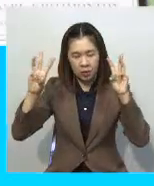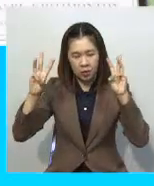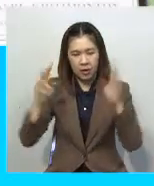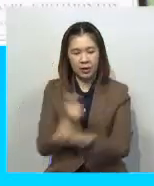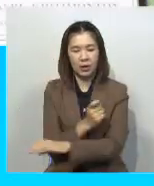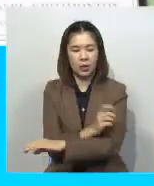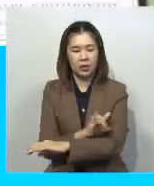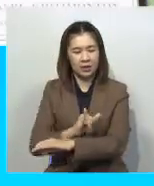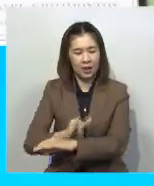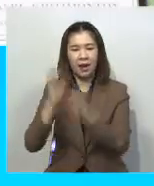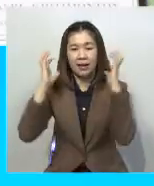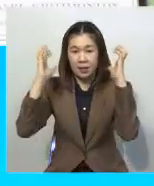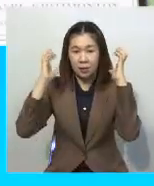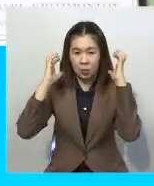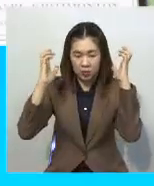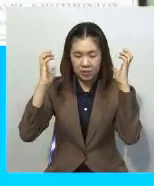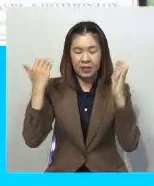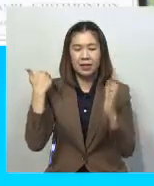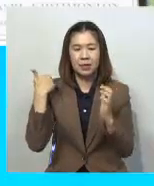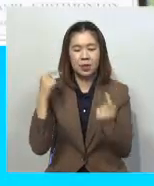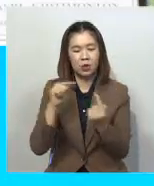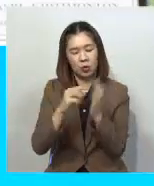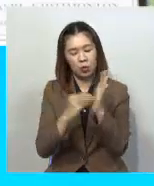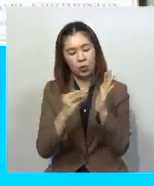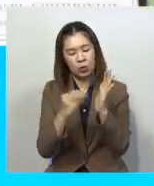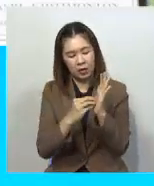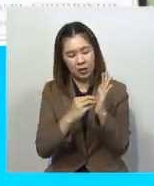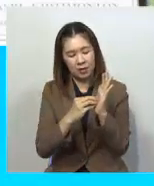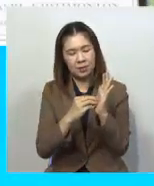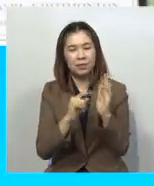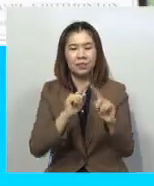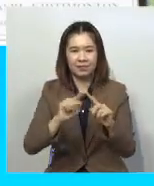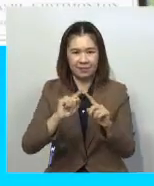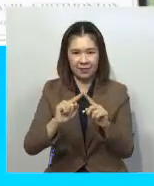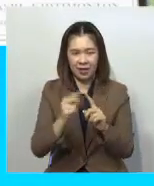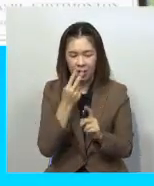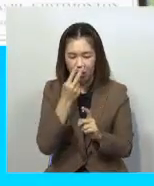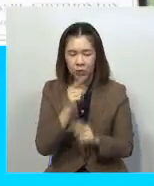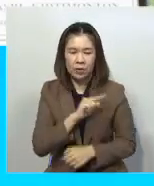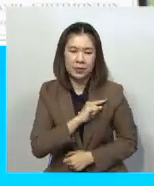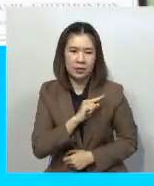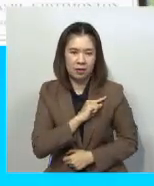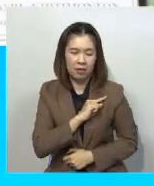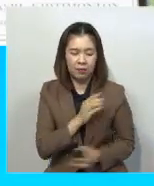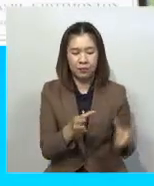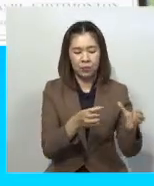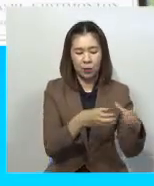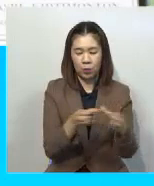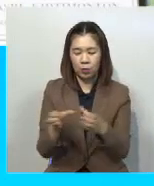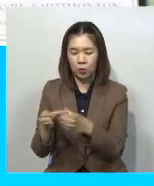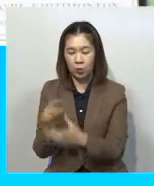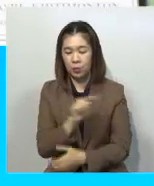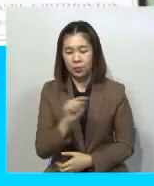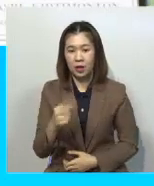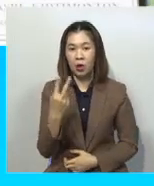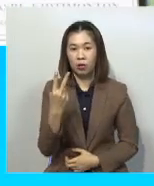าแล้วก็จะเป็นโซนในลักษณะที่เป็นกรุงเทพฝั่งตะวันตกด้วยตรงนั้นเราทั้ง2หน่วยนี้คือ